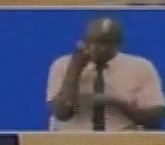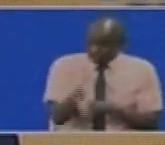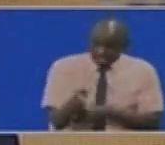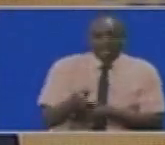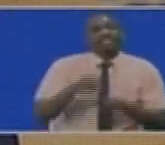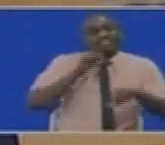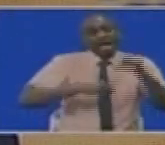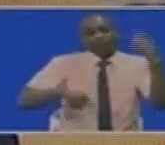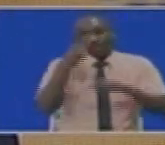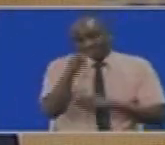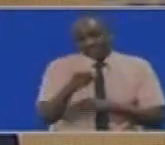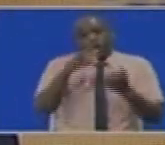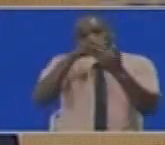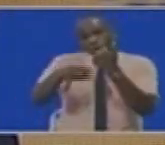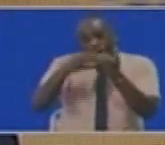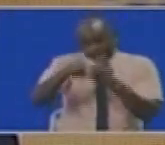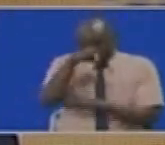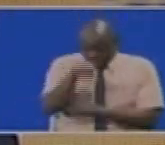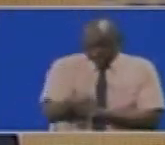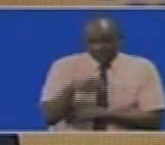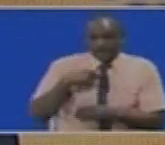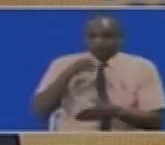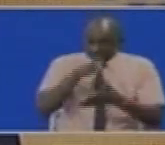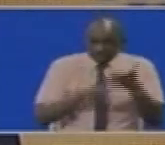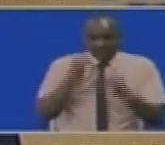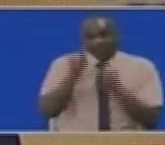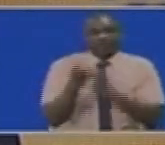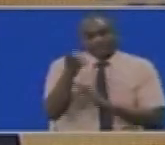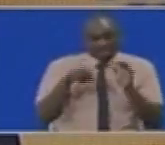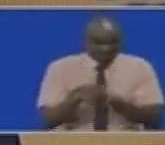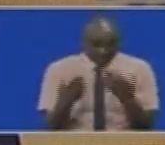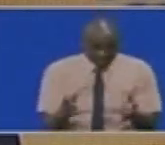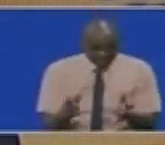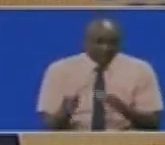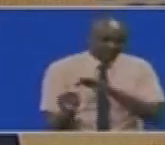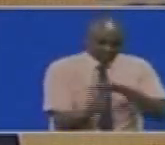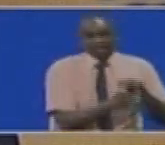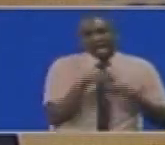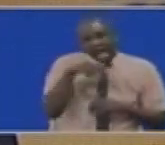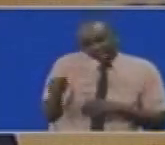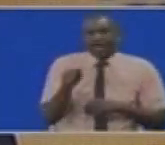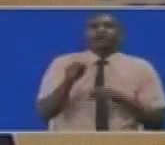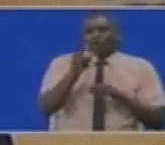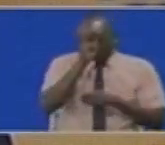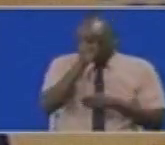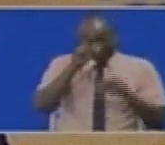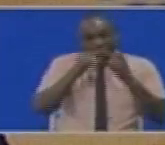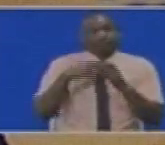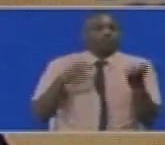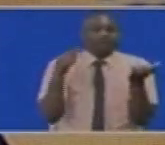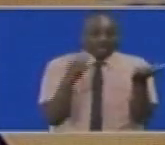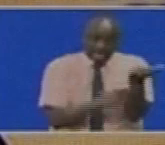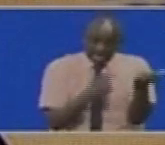huo unahakikishia Orange nafasi kwenye nusu finali. Kwenye mechi nyingine timu ya Polisi ya Ghana ilipata ushindi wa bao moja kwa